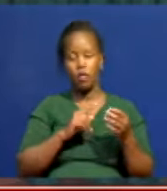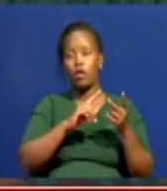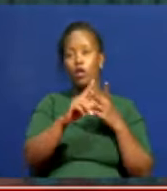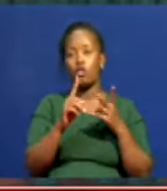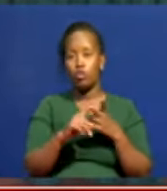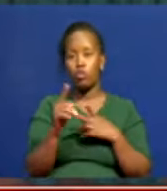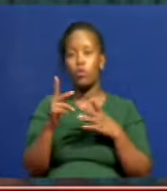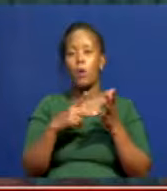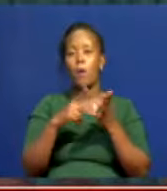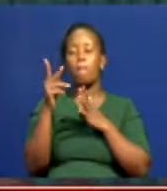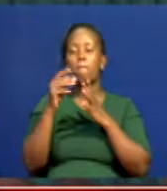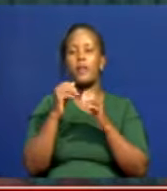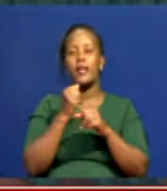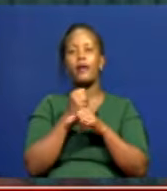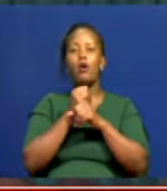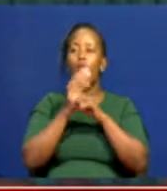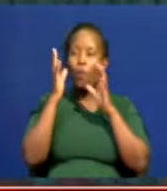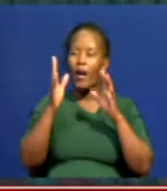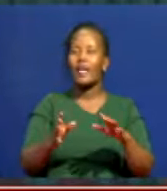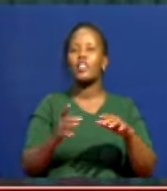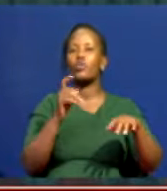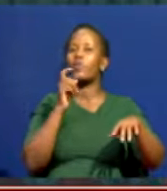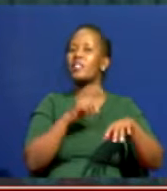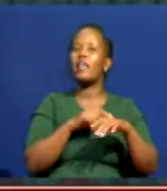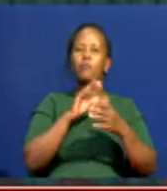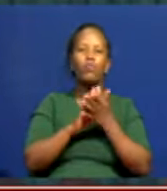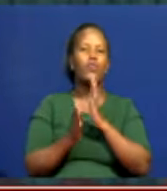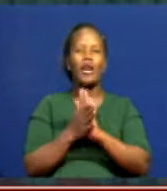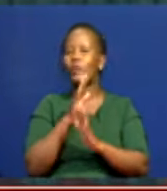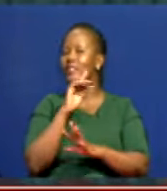wafanyikazi on time bila ya maswali.